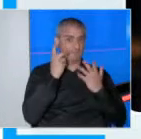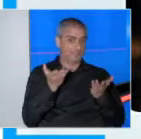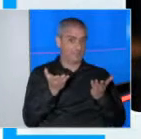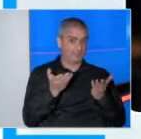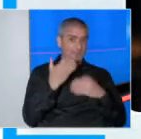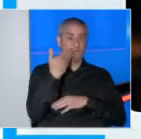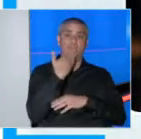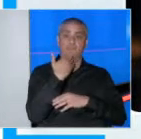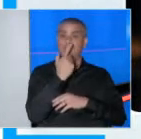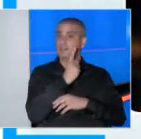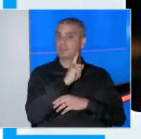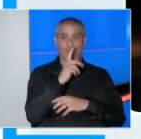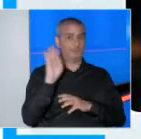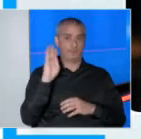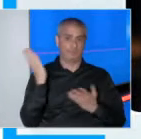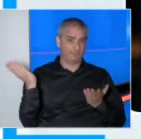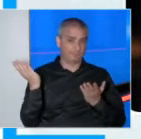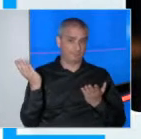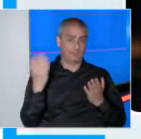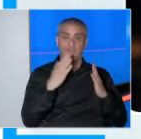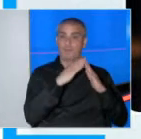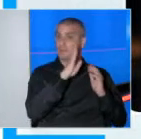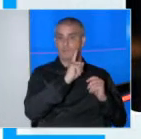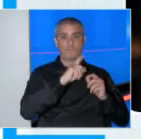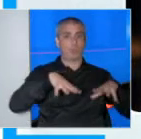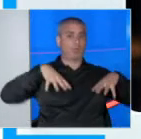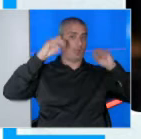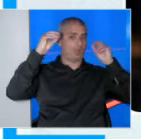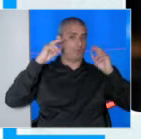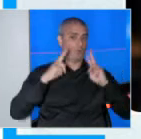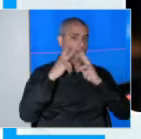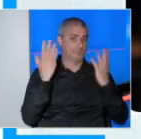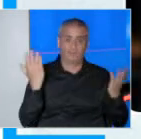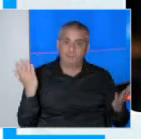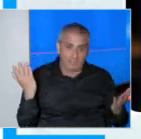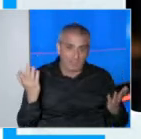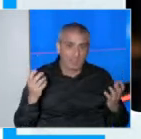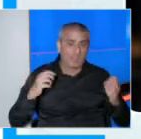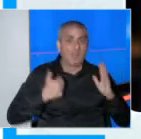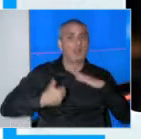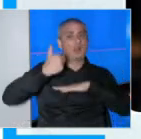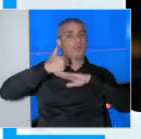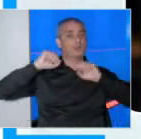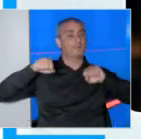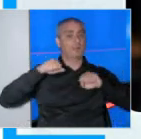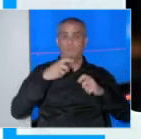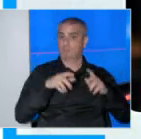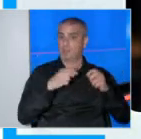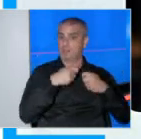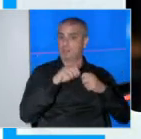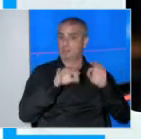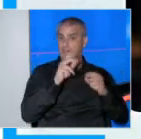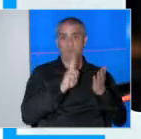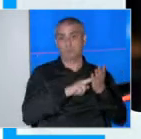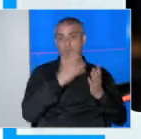מדינת ישראל אינה נתניהו, ובלפור אינו ארמון ורסאי. עליונות המנהיג על הריבון ונציגיו הנבחרים